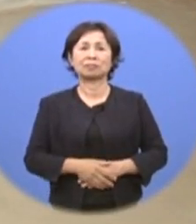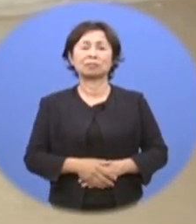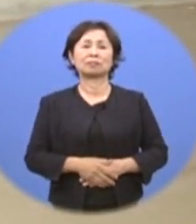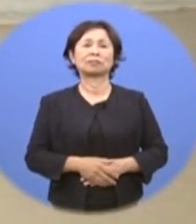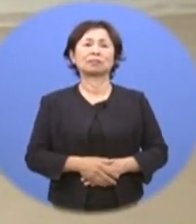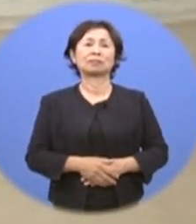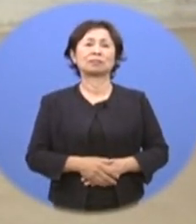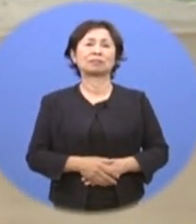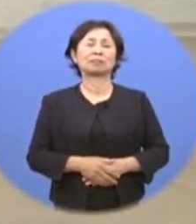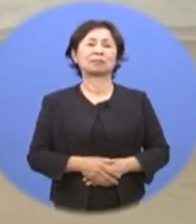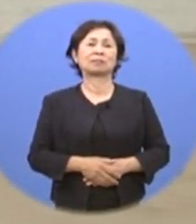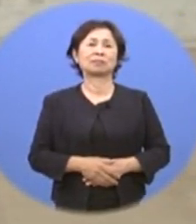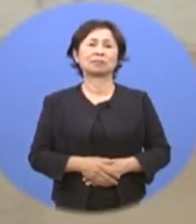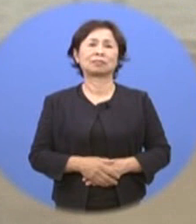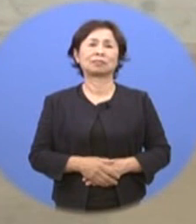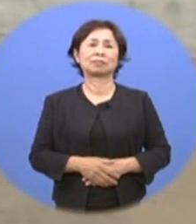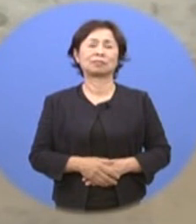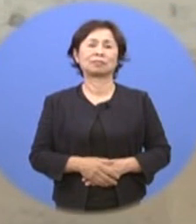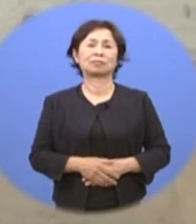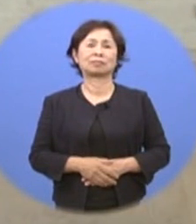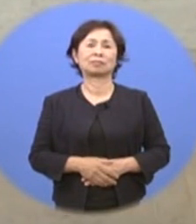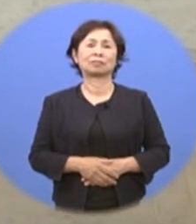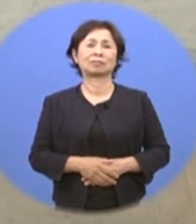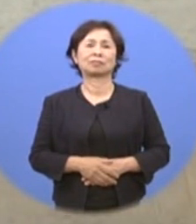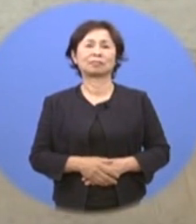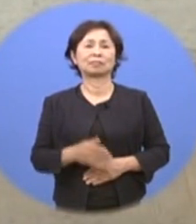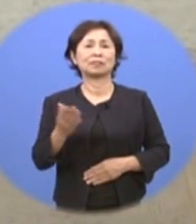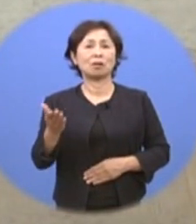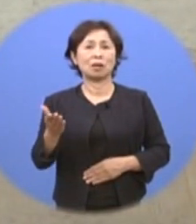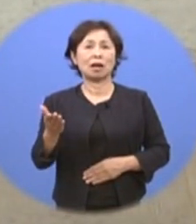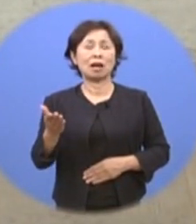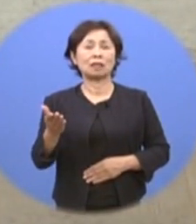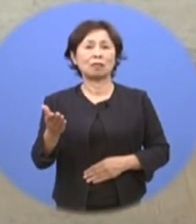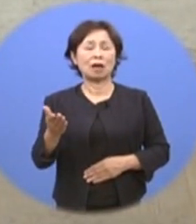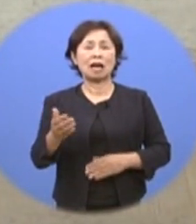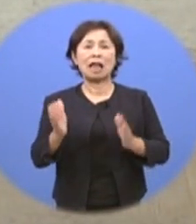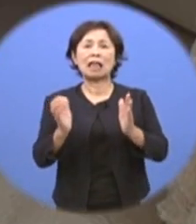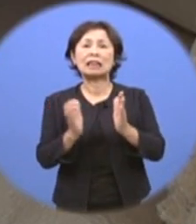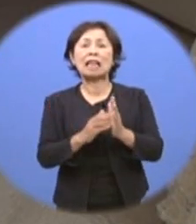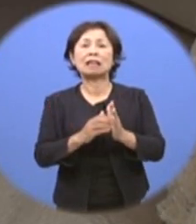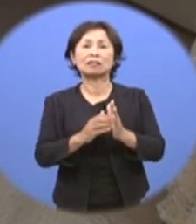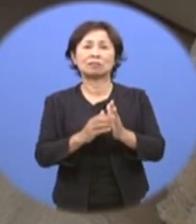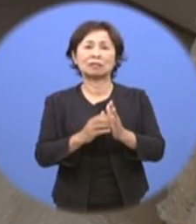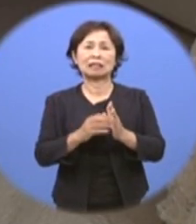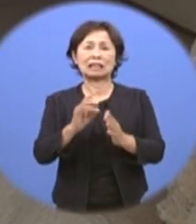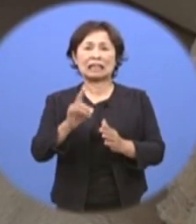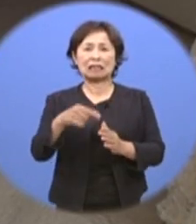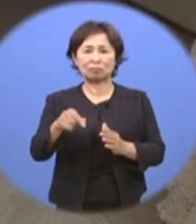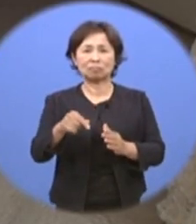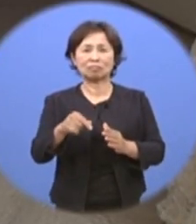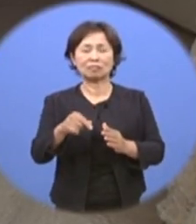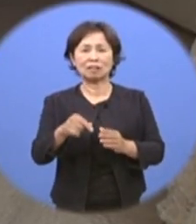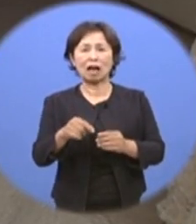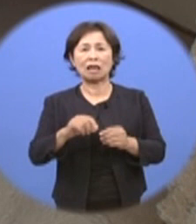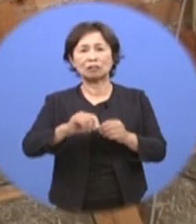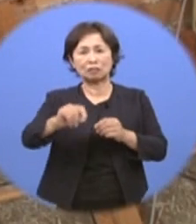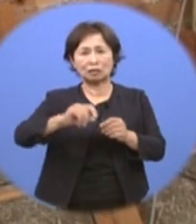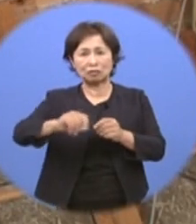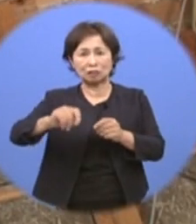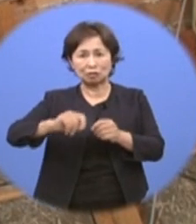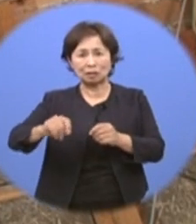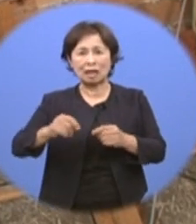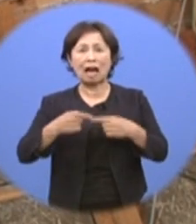工事では外からは見えないんですけども、鉄筋が入っており、鉄筋コンクリートの基礎になっております